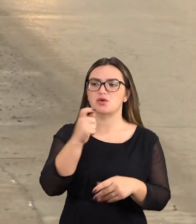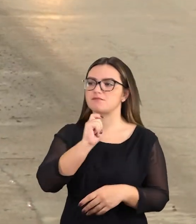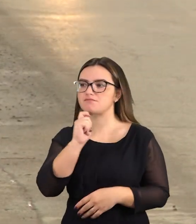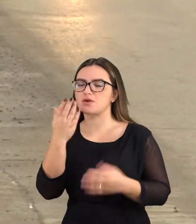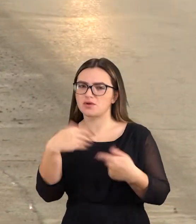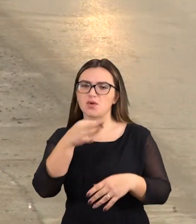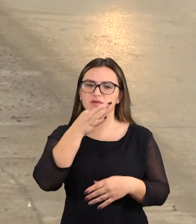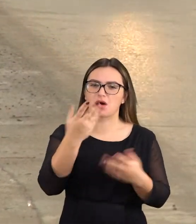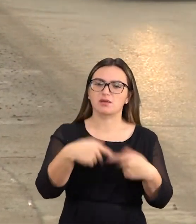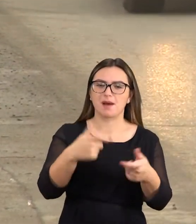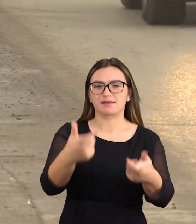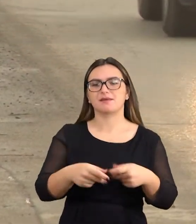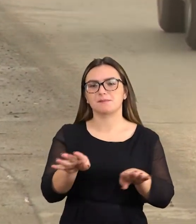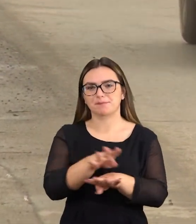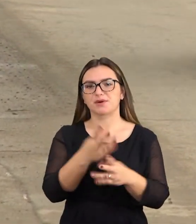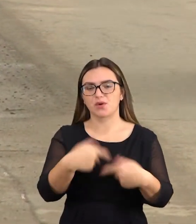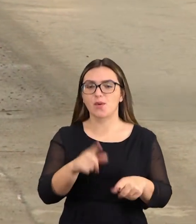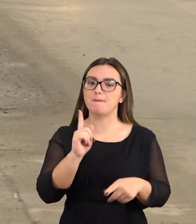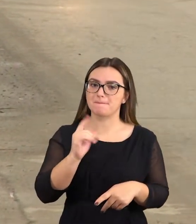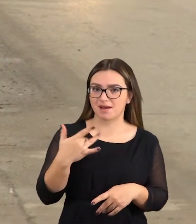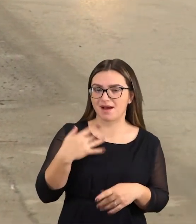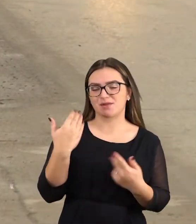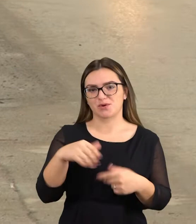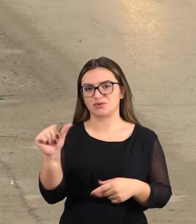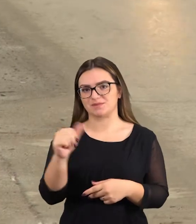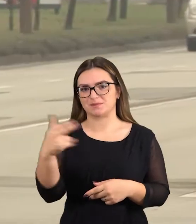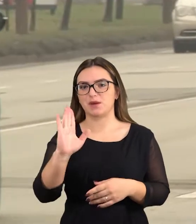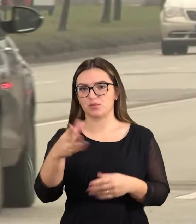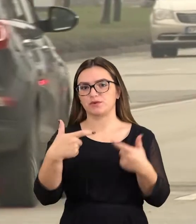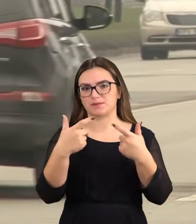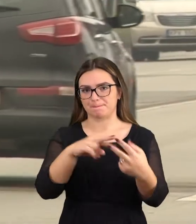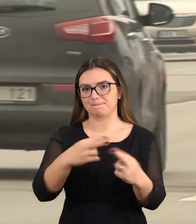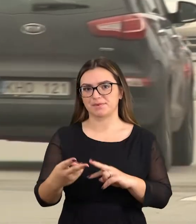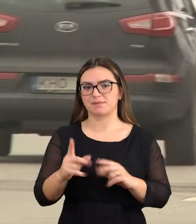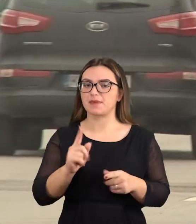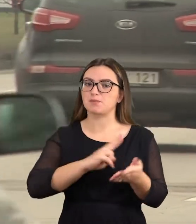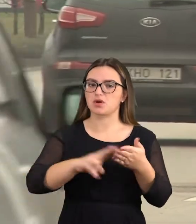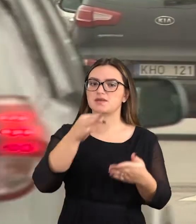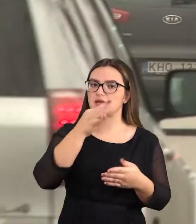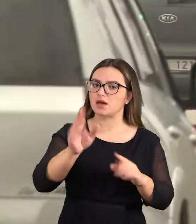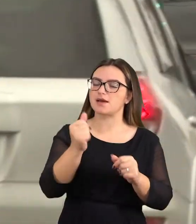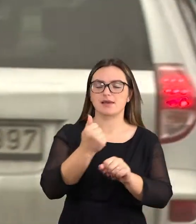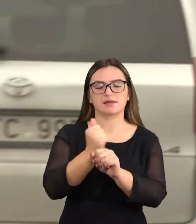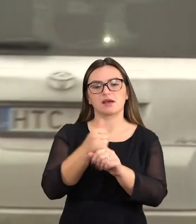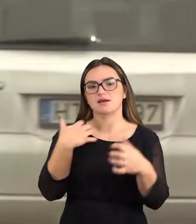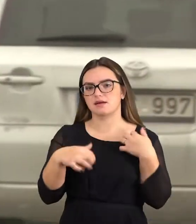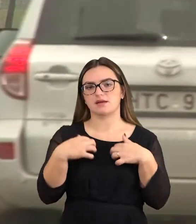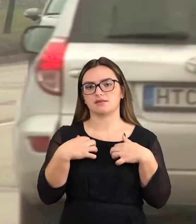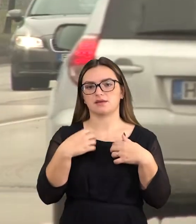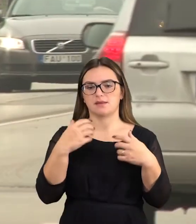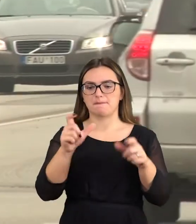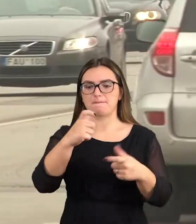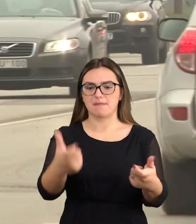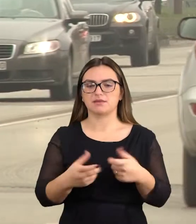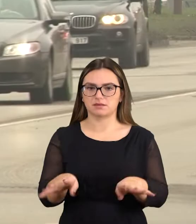padangų keitimu jau pasirūpino, arba tai padarys šį savaitgalį. Na, o specialistai patarė suskupti ir padangas rinktis